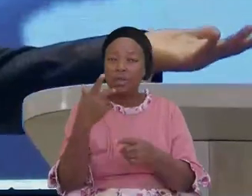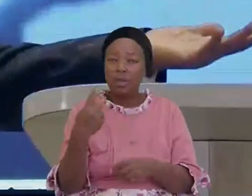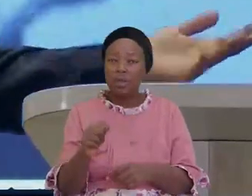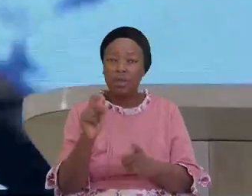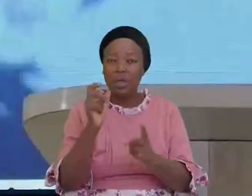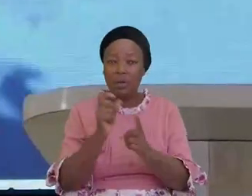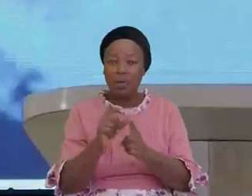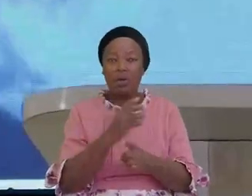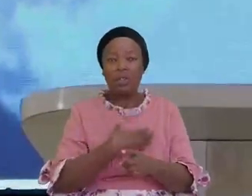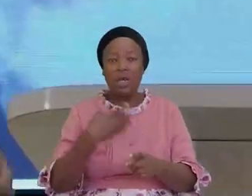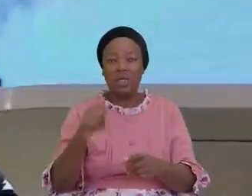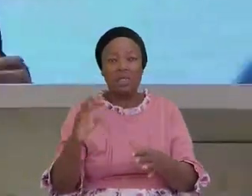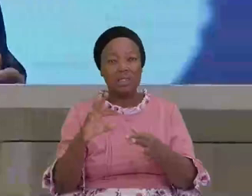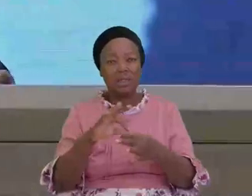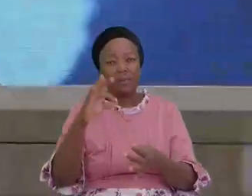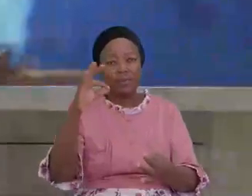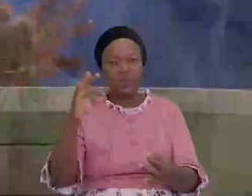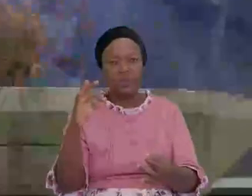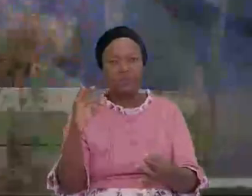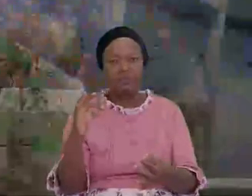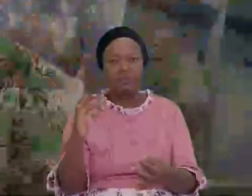La parole et l'esprit.